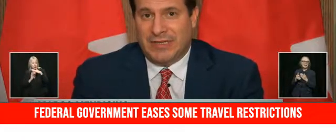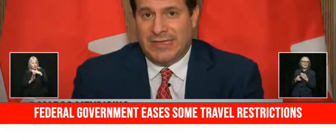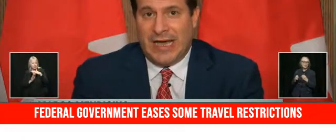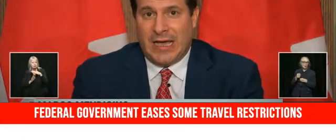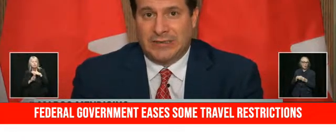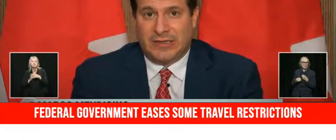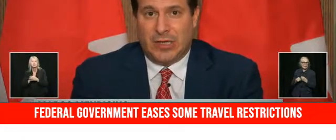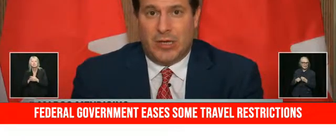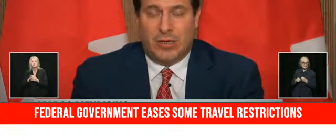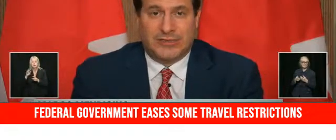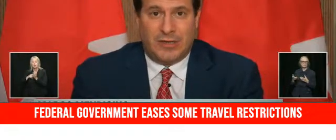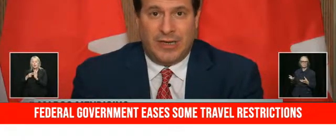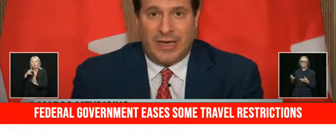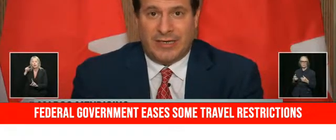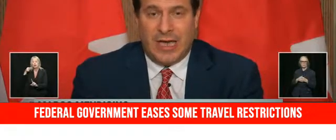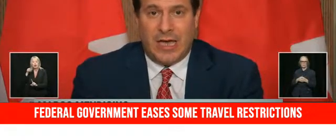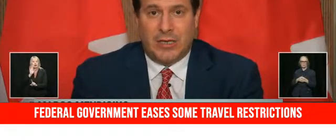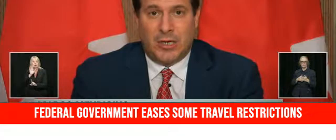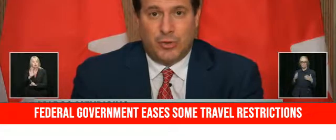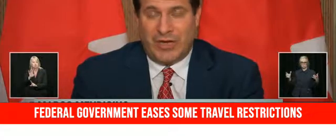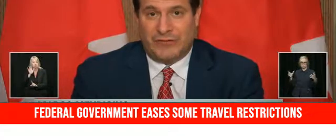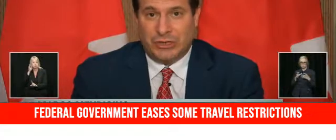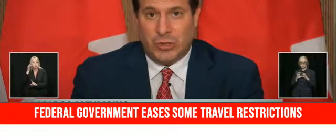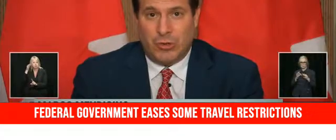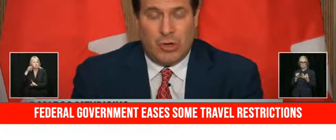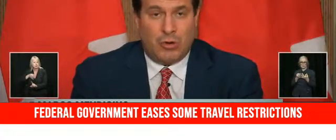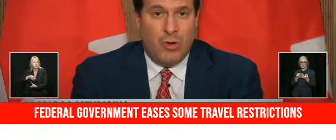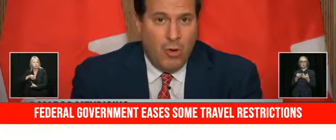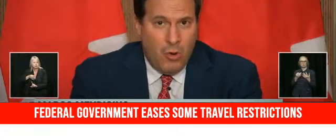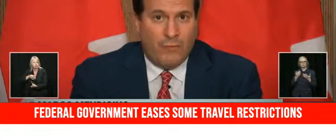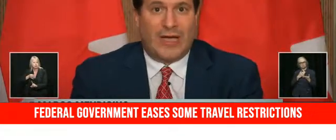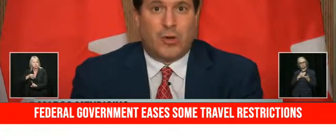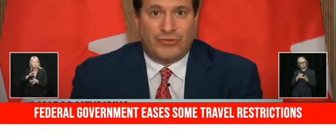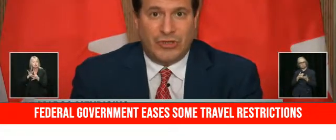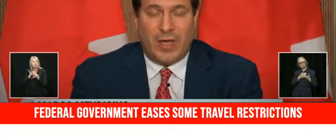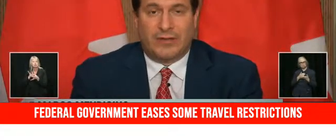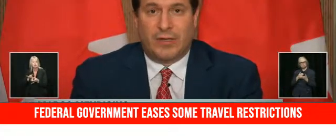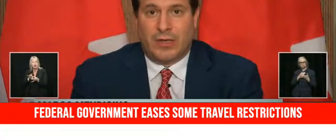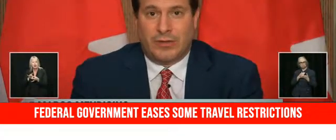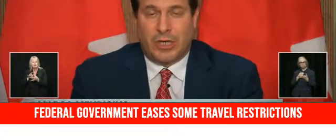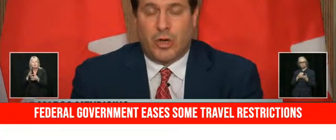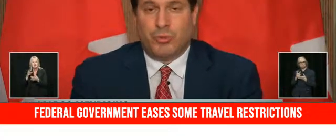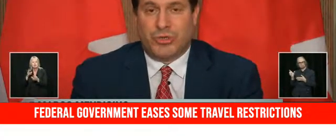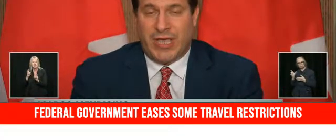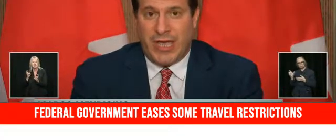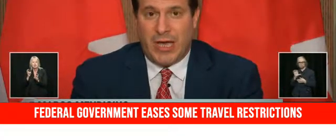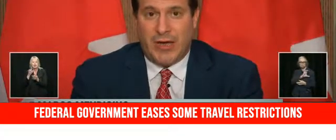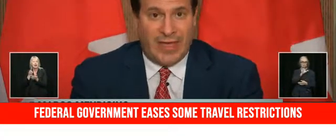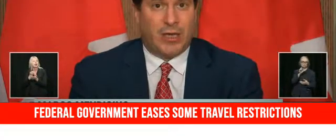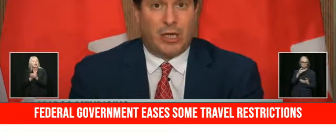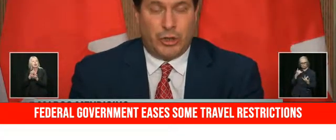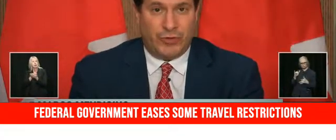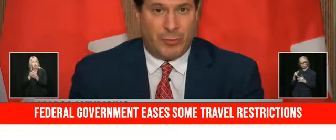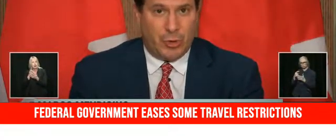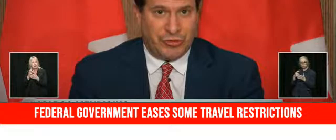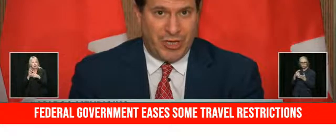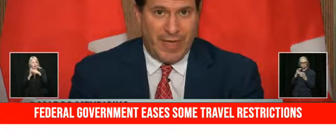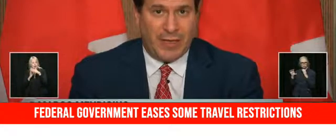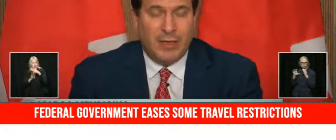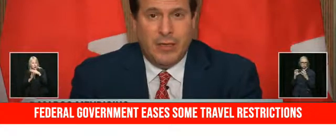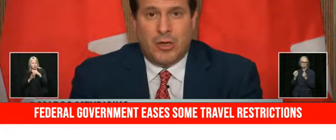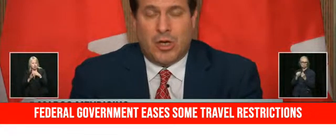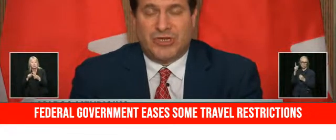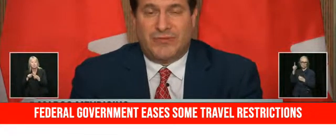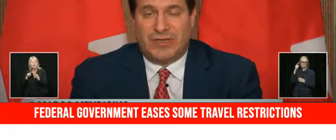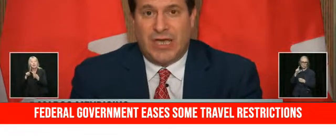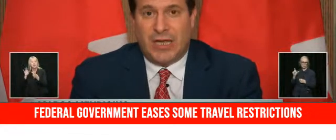classes familiales, c'est un area que nous partageons. Donc, on va continuer de communiquer avec le gouvernement de